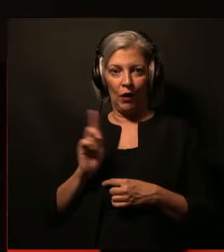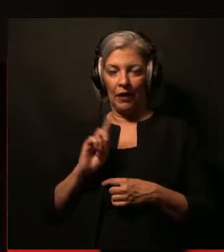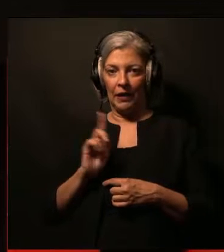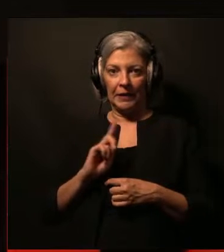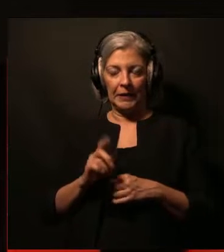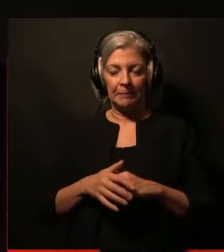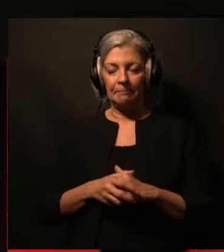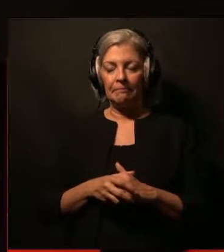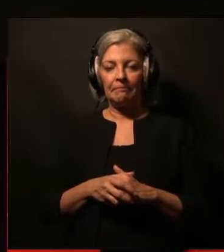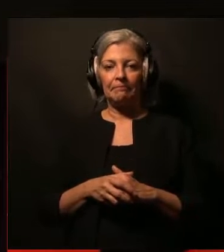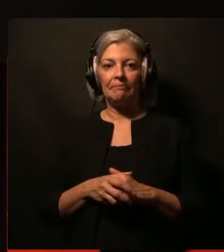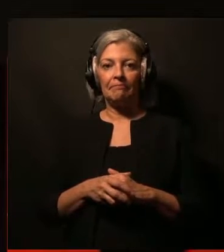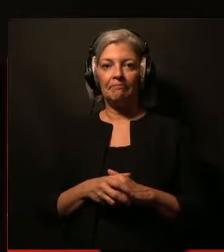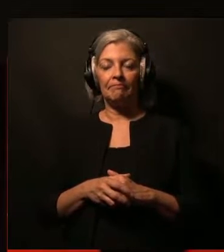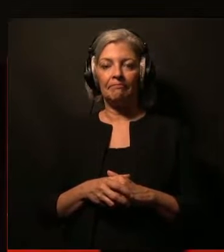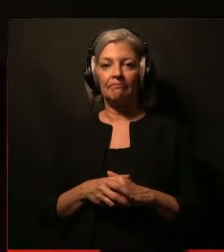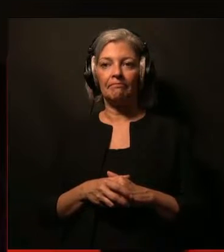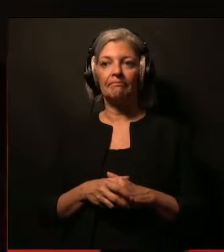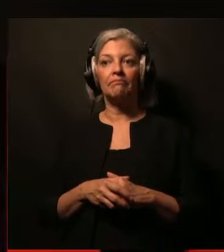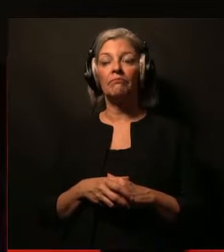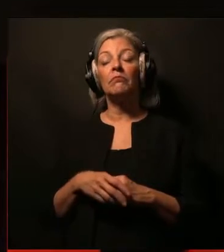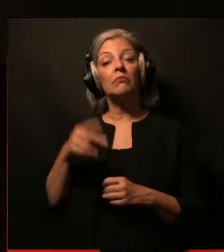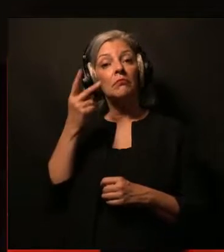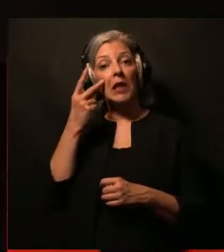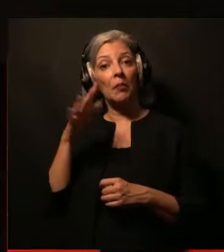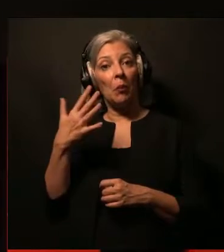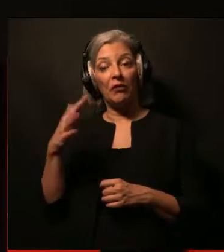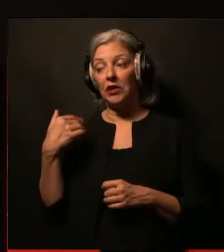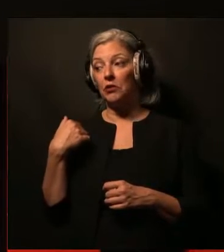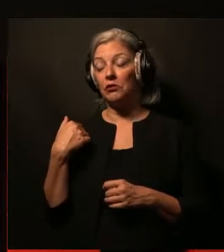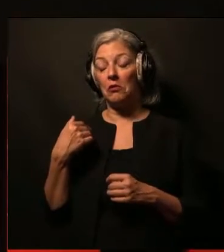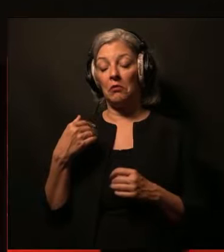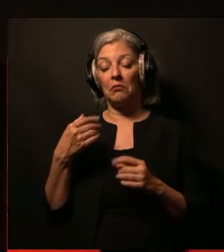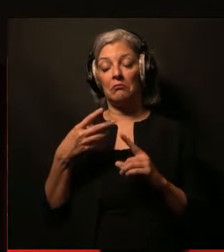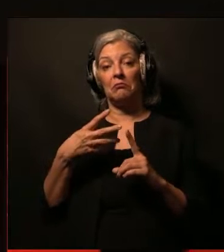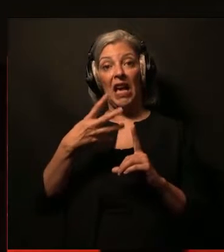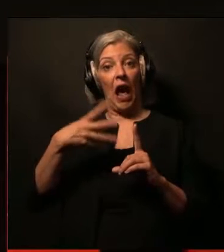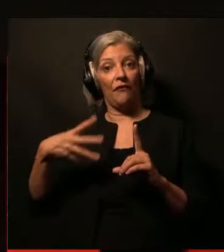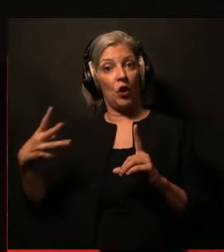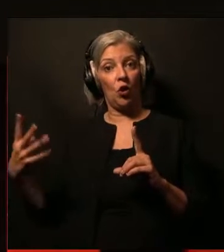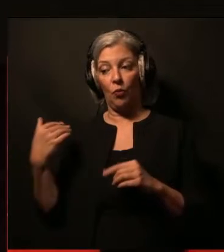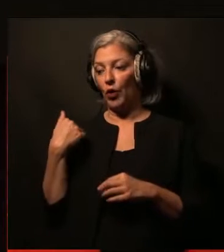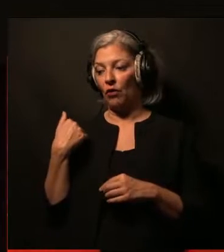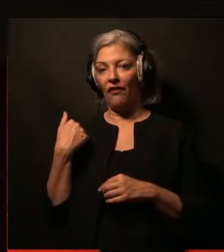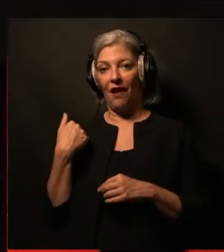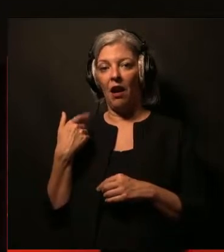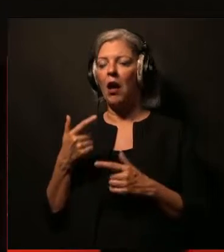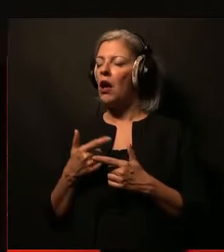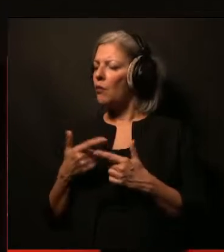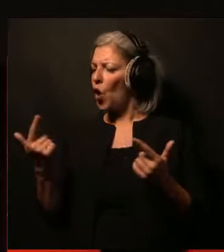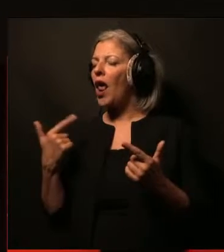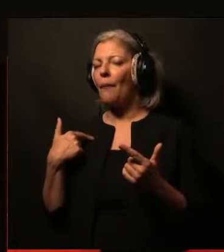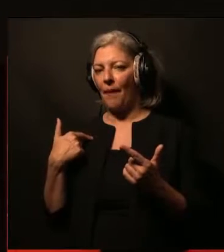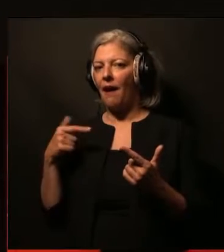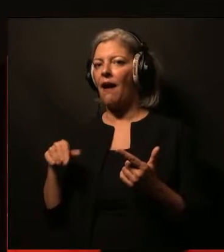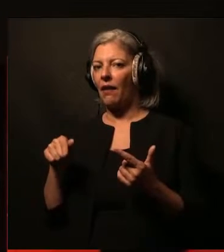correttamente e non solo come abbiamo visto dal grafico gran parte dei nostri rifiuti vengono inceneriti e mandati in